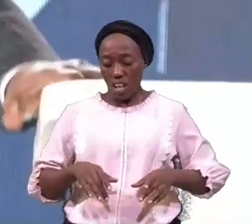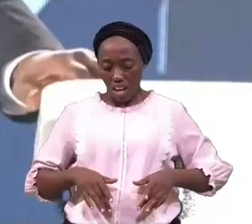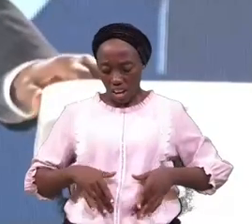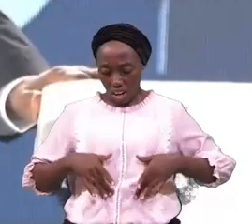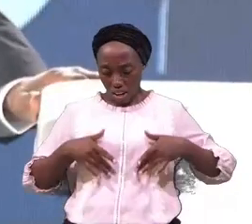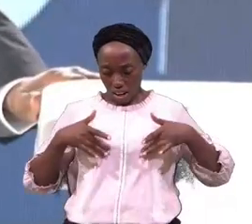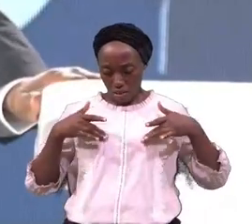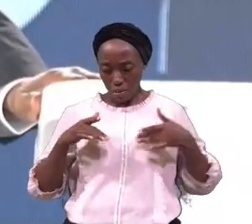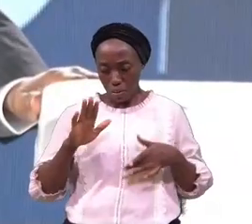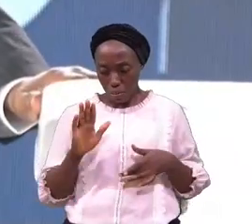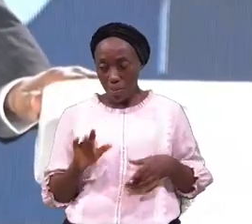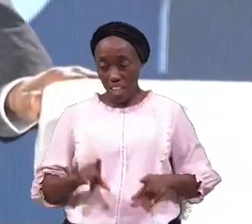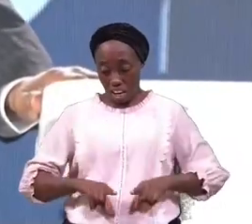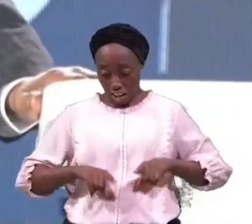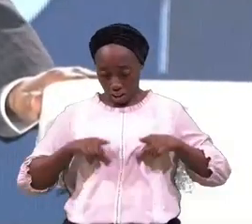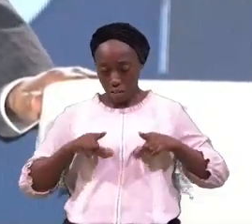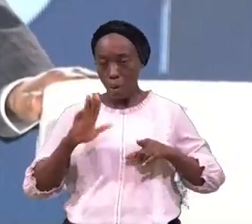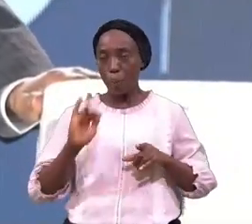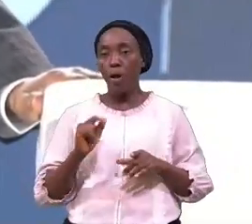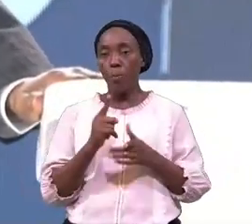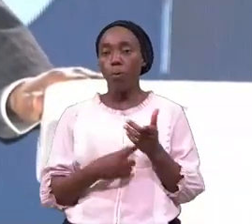Ils doivent vivre par ce qu'ils apprennent.